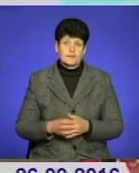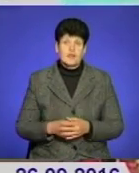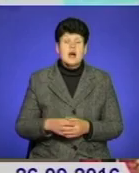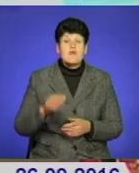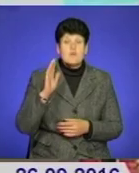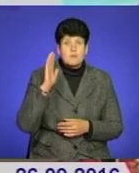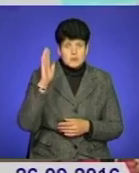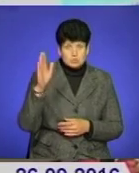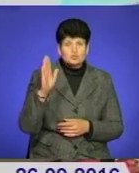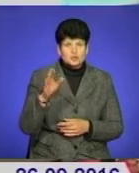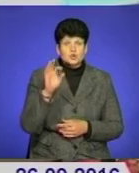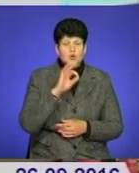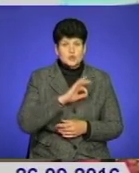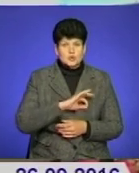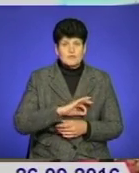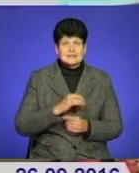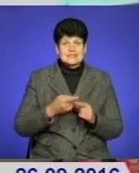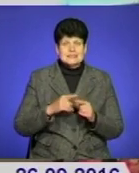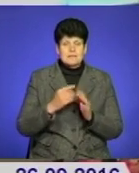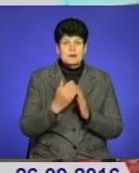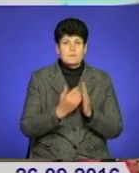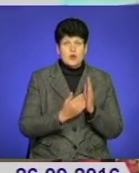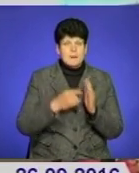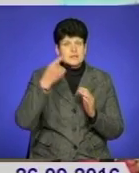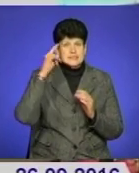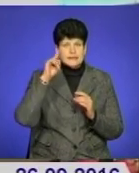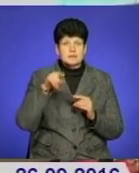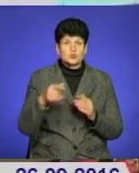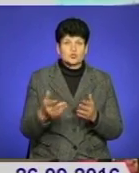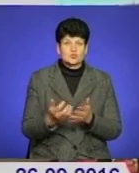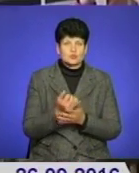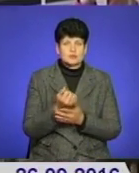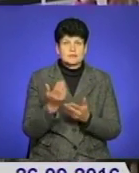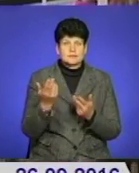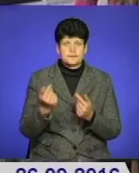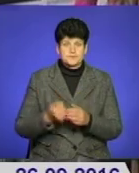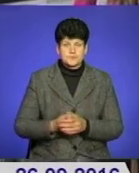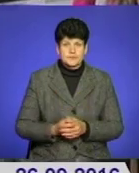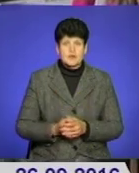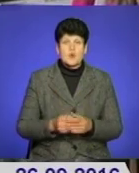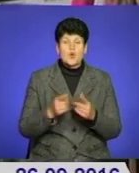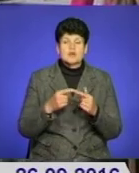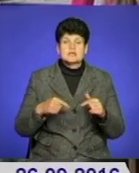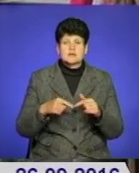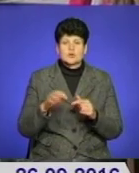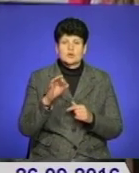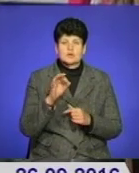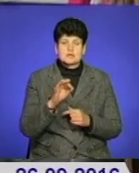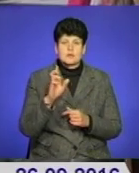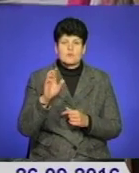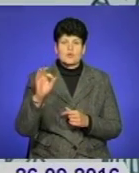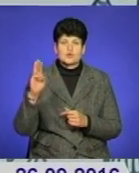майбутньому вже будеш користуватися такими програмами і знаннями, які тут здобула? Так. Організатор Оксана Бушко